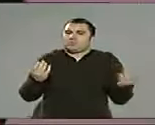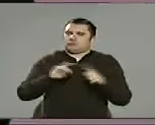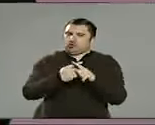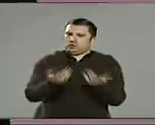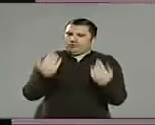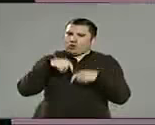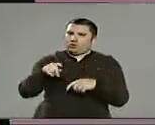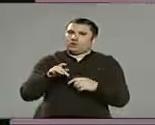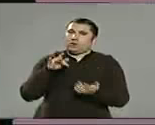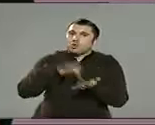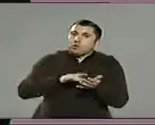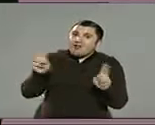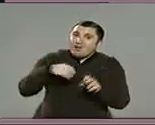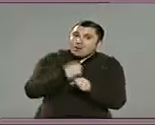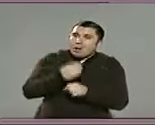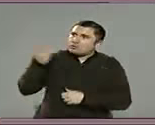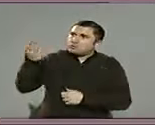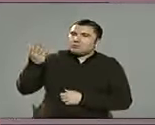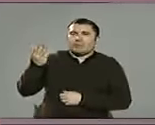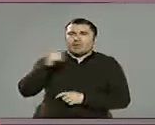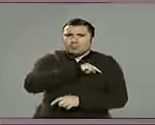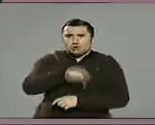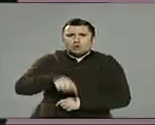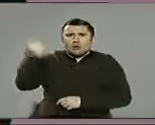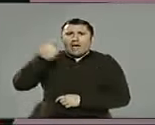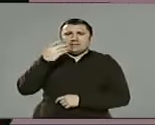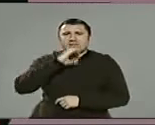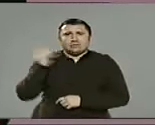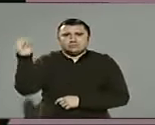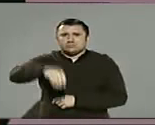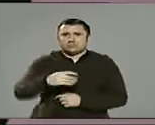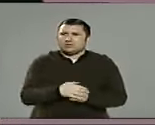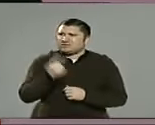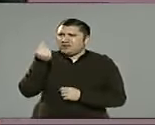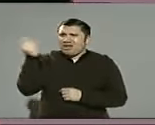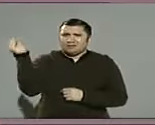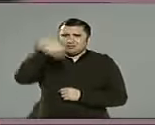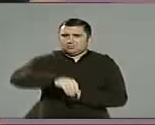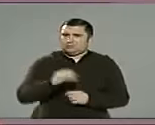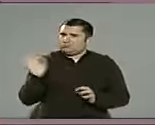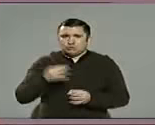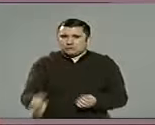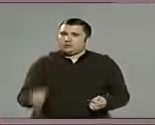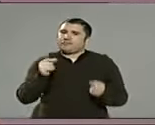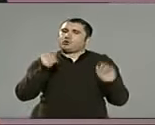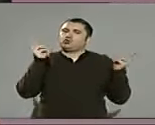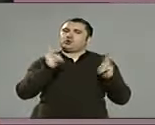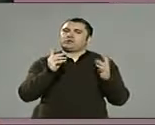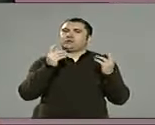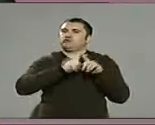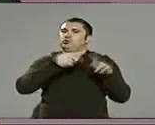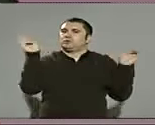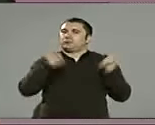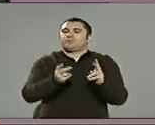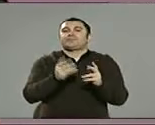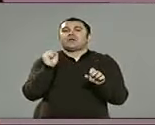Die Verursacher dieser Schulden müssen bis heute nicht einen Cent dazu bezahlen, um die Schulden wieder abzutragen. Frank-Walter Steinmeier hat gestern gesagt,